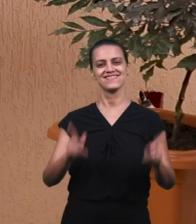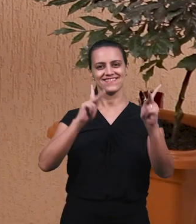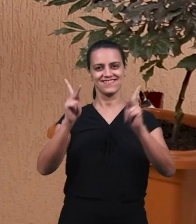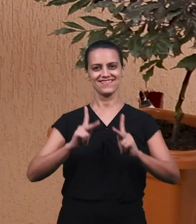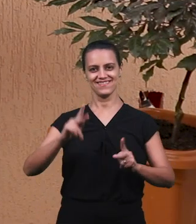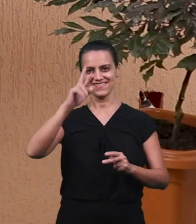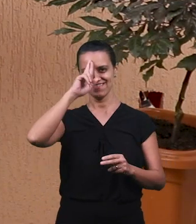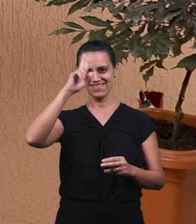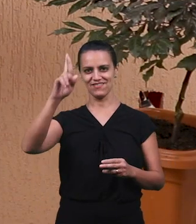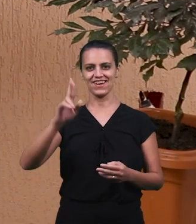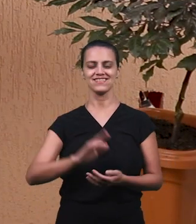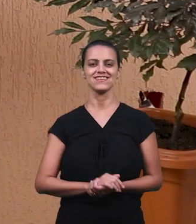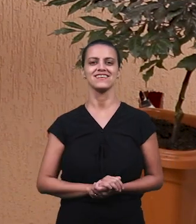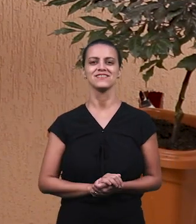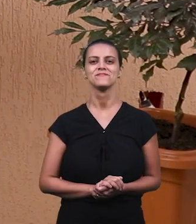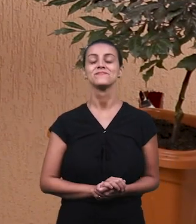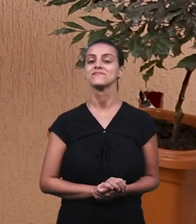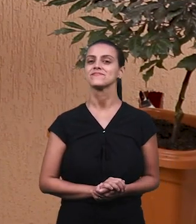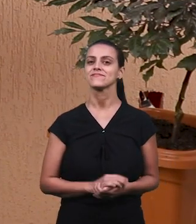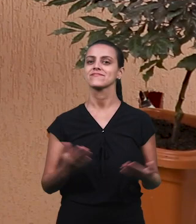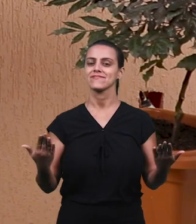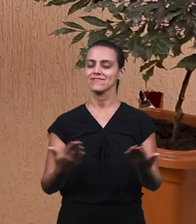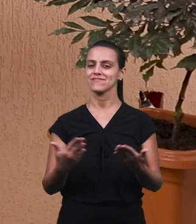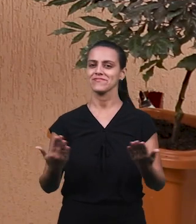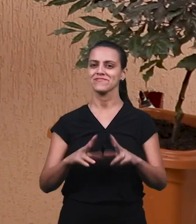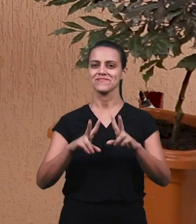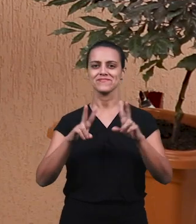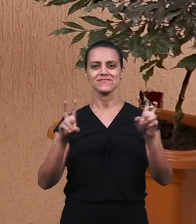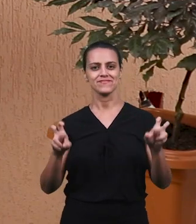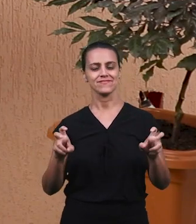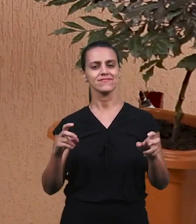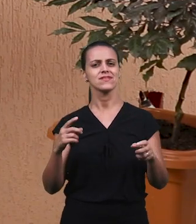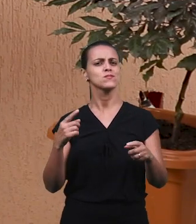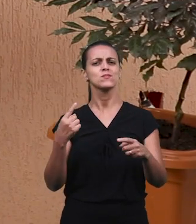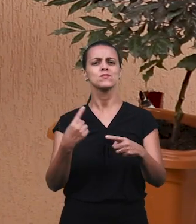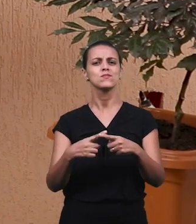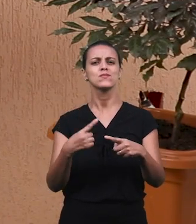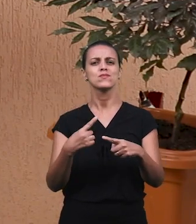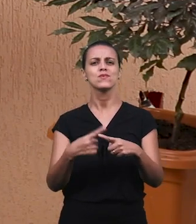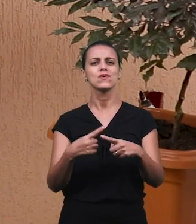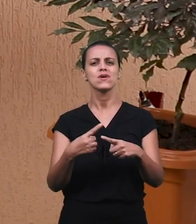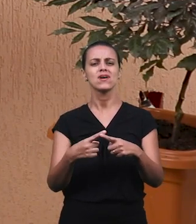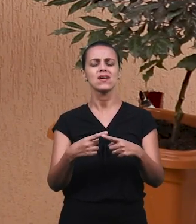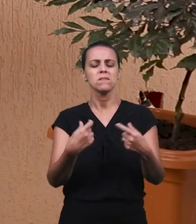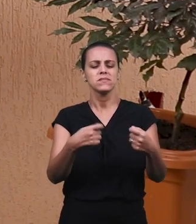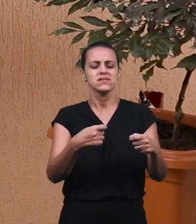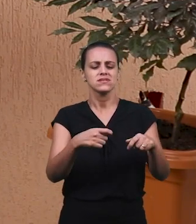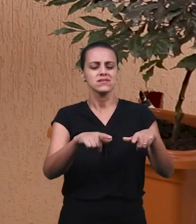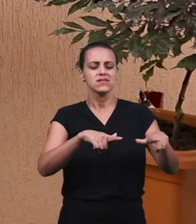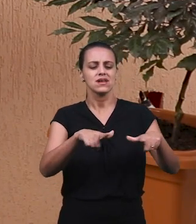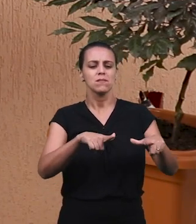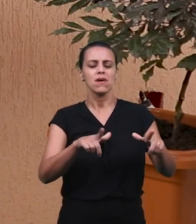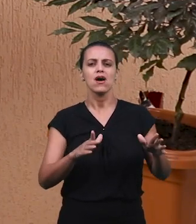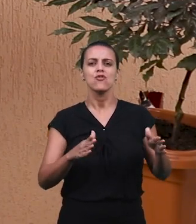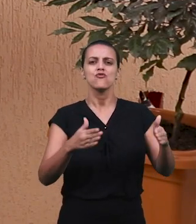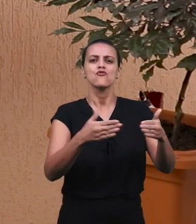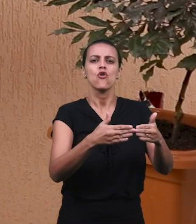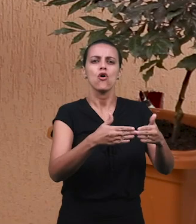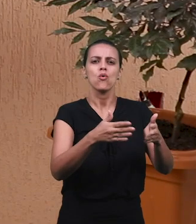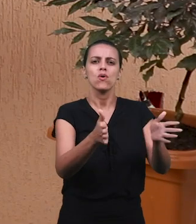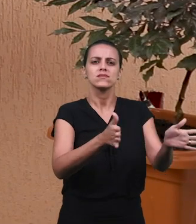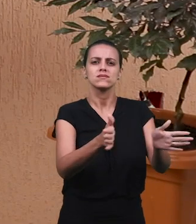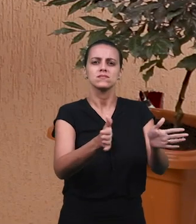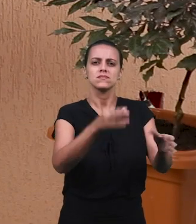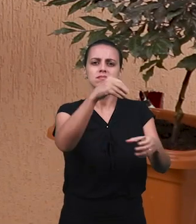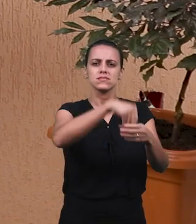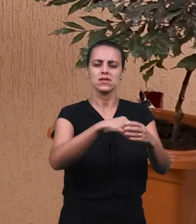La paix du Seigneur. Notre sujet aujourd'hui, c'est sur le pourquoi d'avoir un travail d'accessibilité à